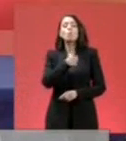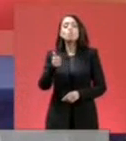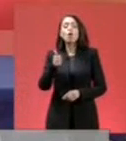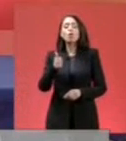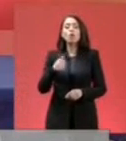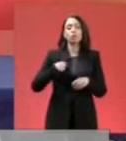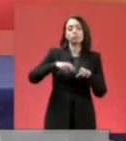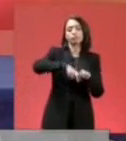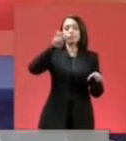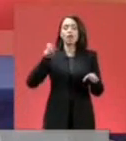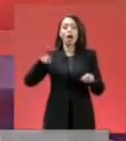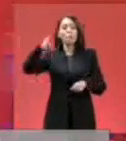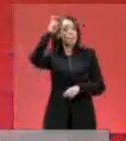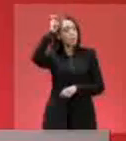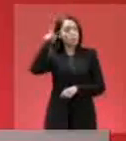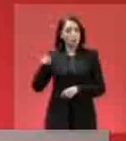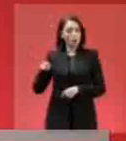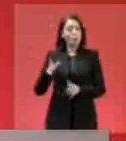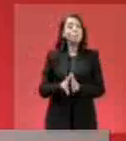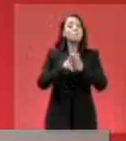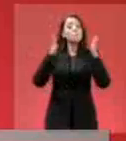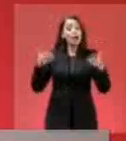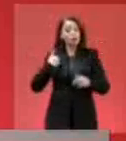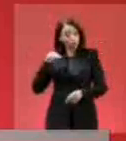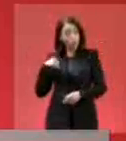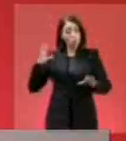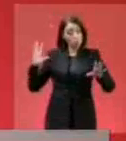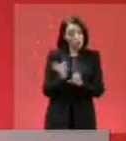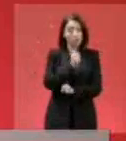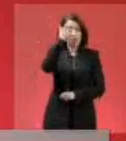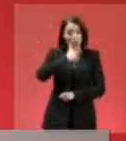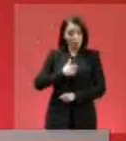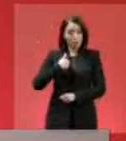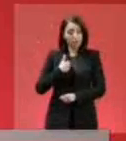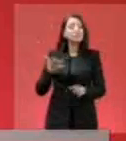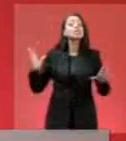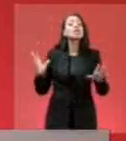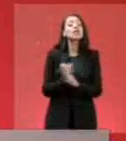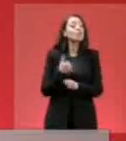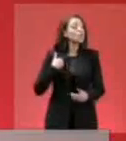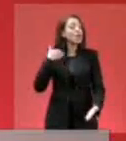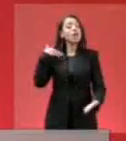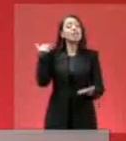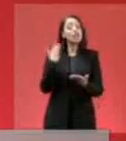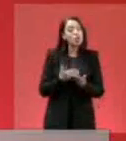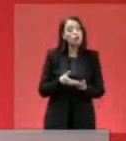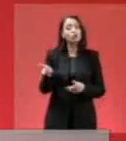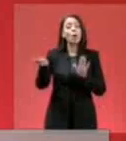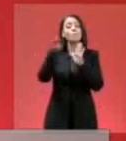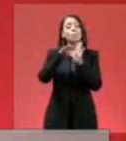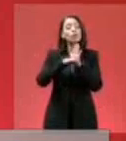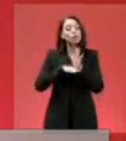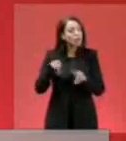βγάλαμε τη χώρα από τα μνημόνια. Το μεγαλύτερο επίτευγμα για μας είναι ότι καταφέραμε να τελειώσουμε τα προγράμματα